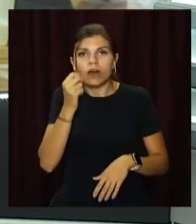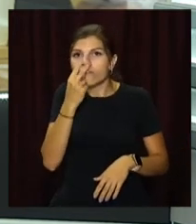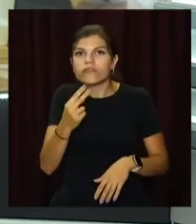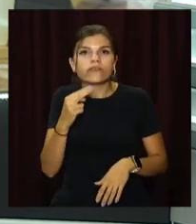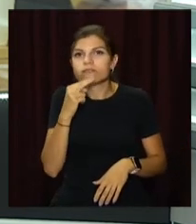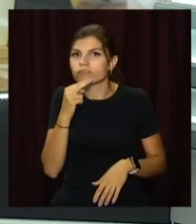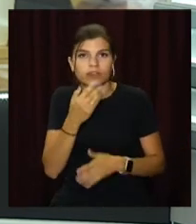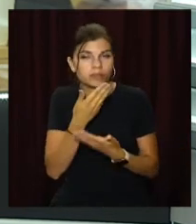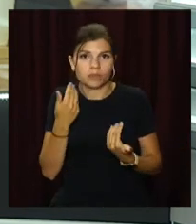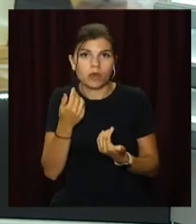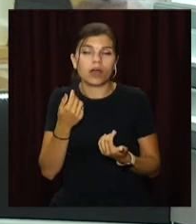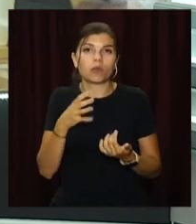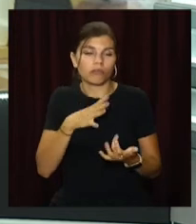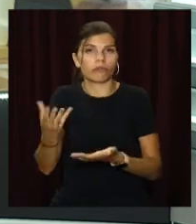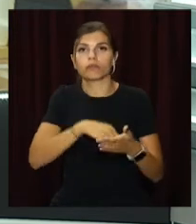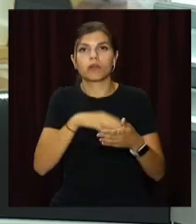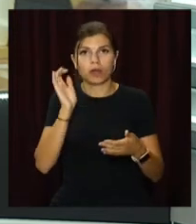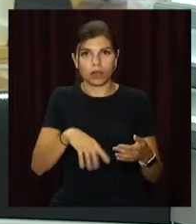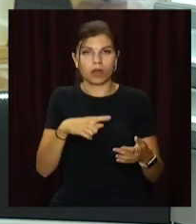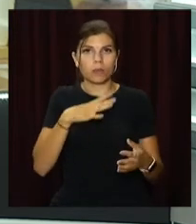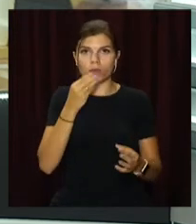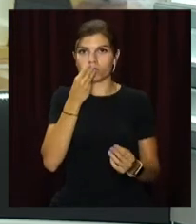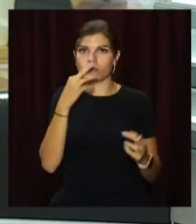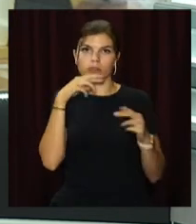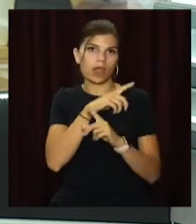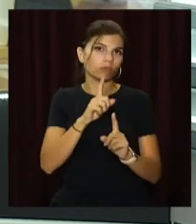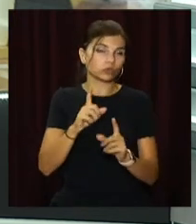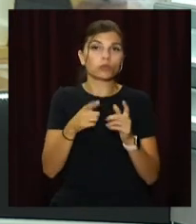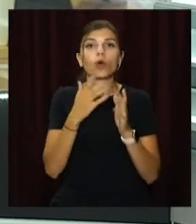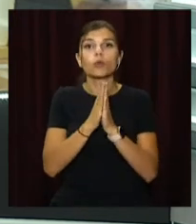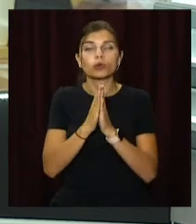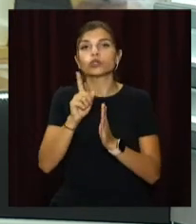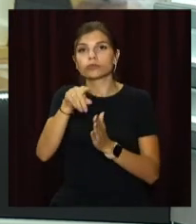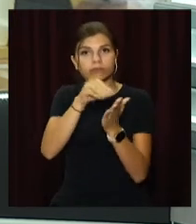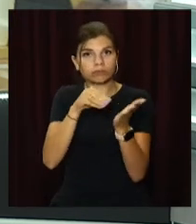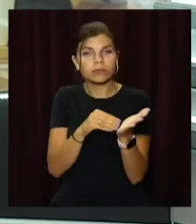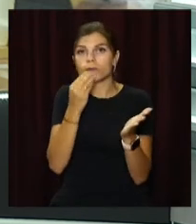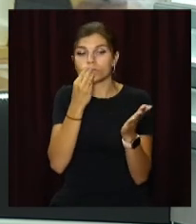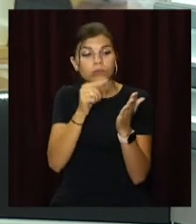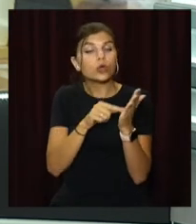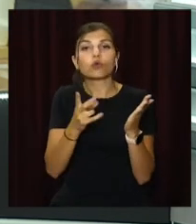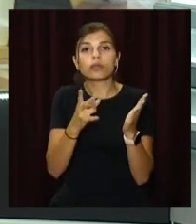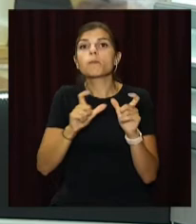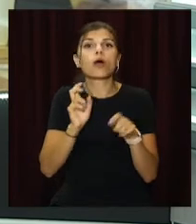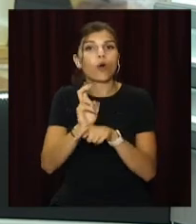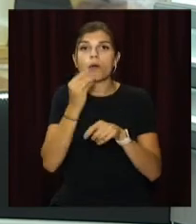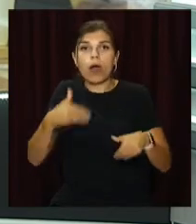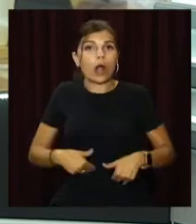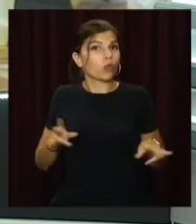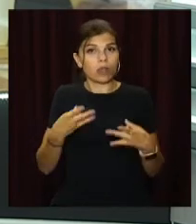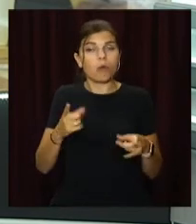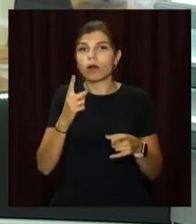вберегти гаманець від зайвих витрат, фахівці радять складати список покупок, вивчити строки придатності і не ходити до магазинів